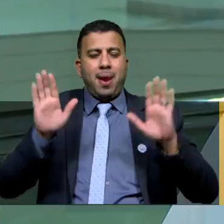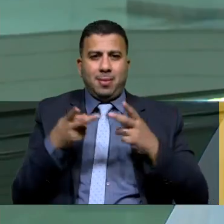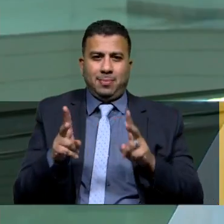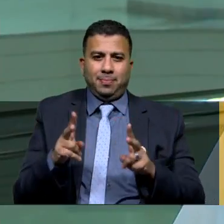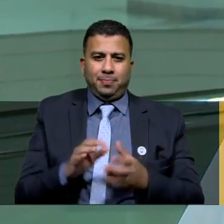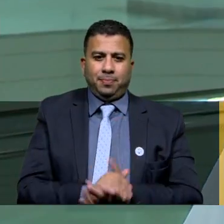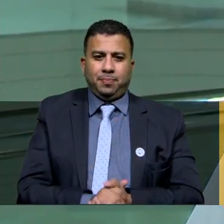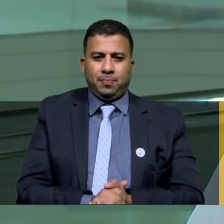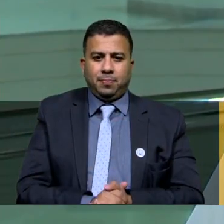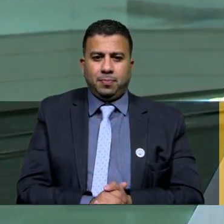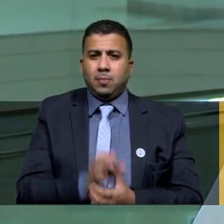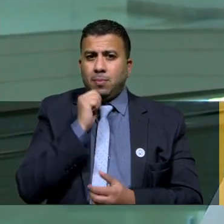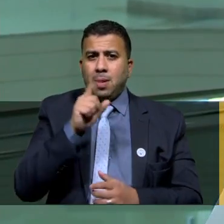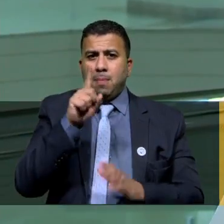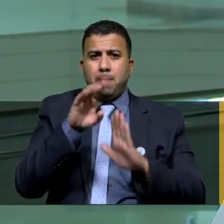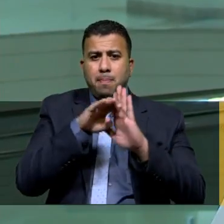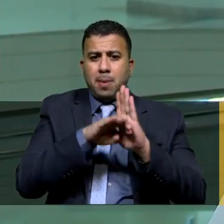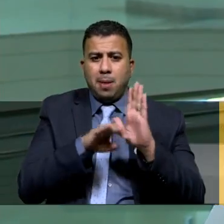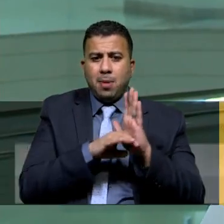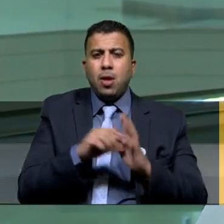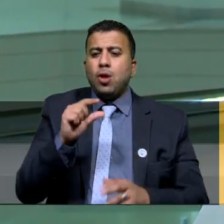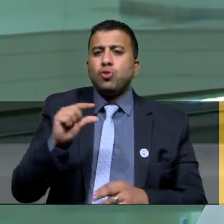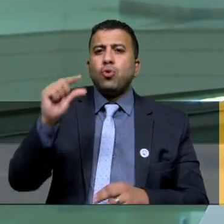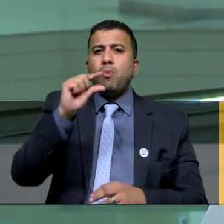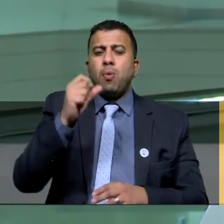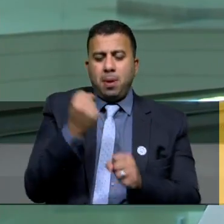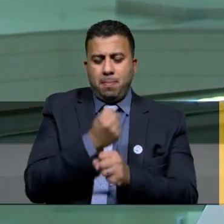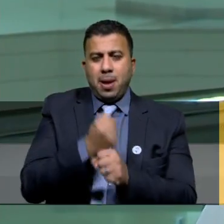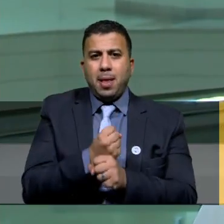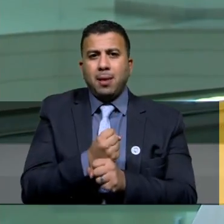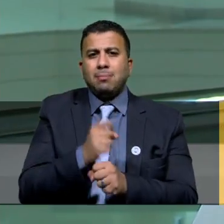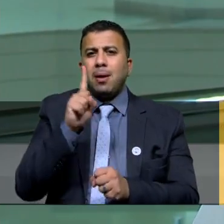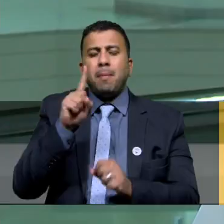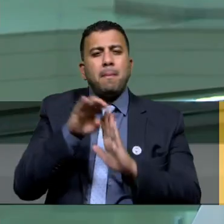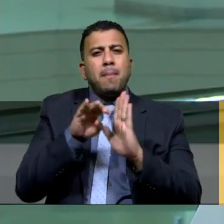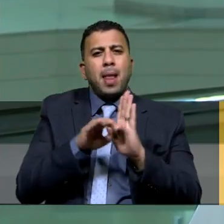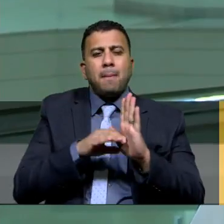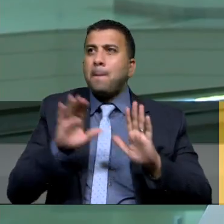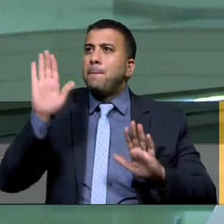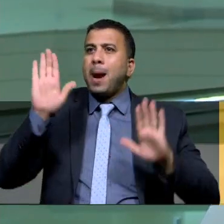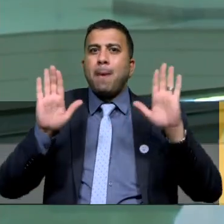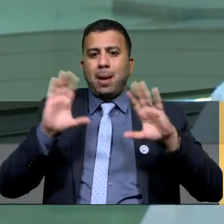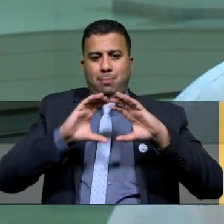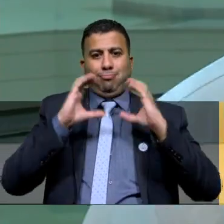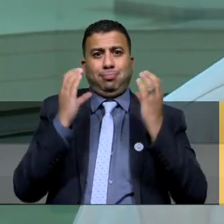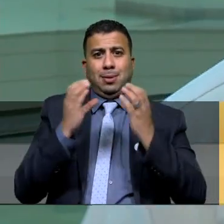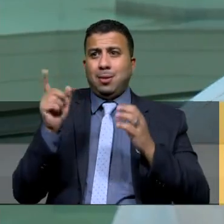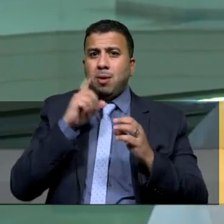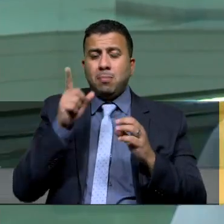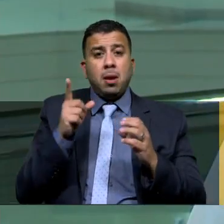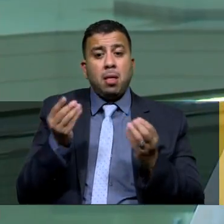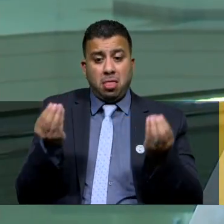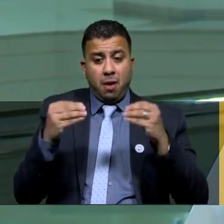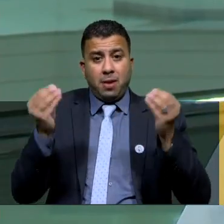هذا البرنامج اللي هو الدبلوم المهني للعمل البرلماني، ونتمنى إن شاء الله يعني يضيف لنا إضافة